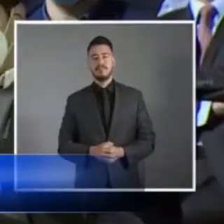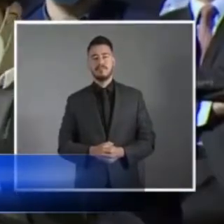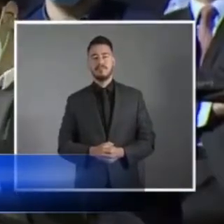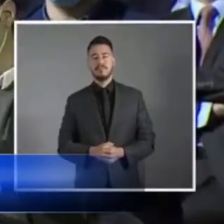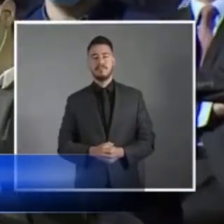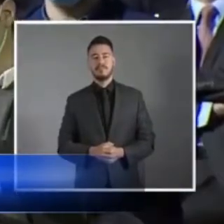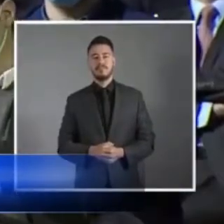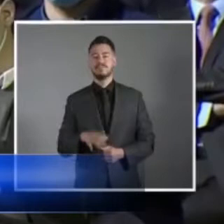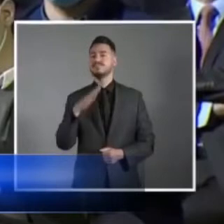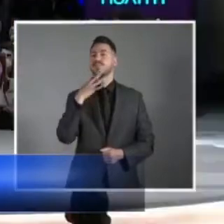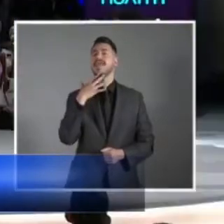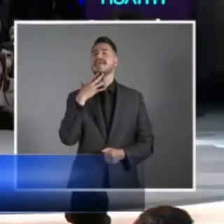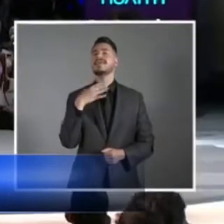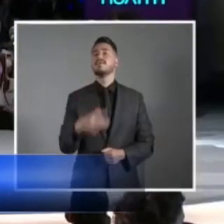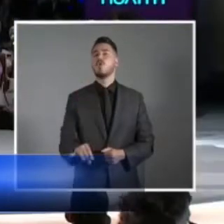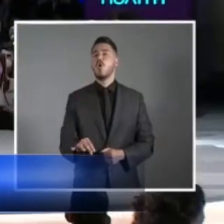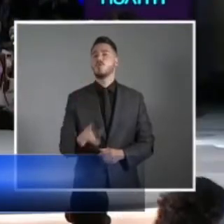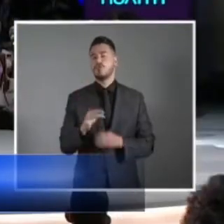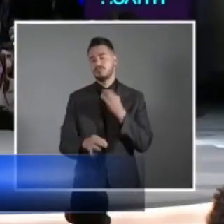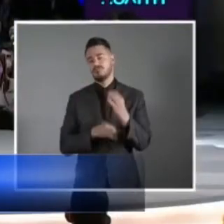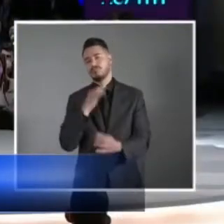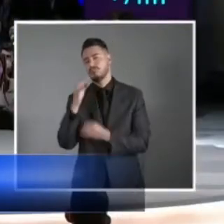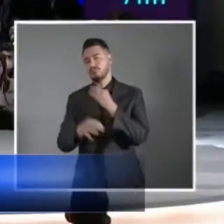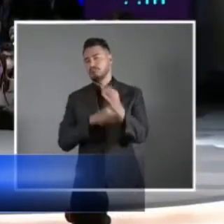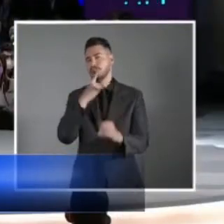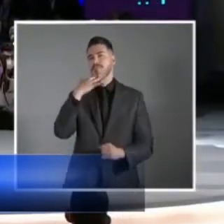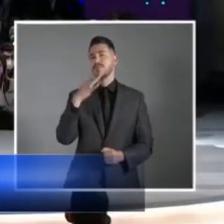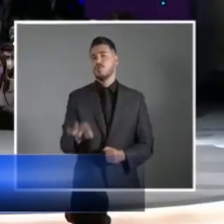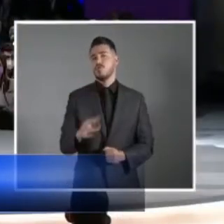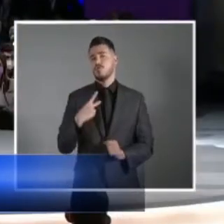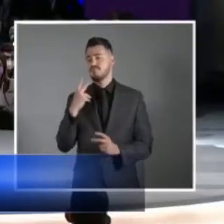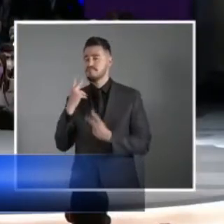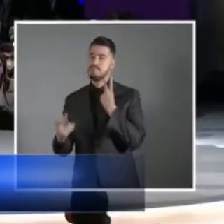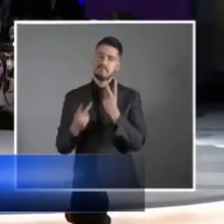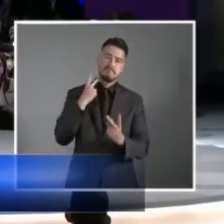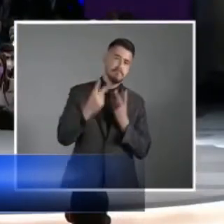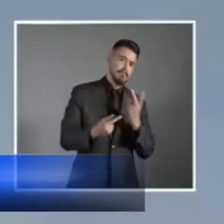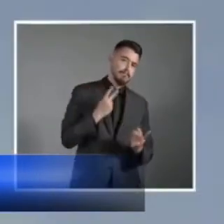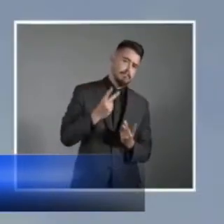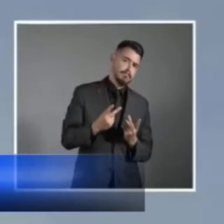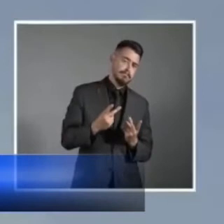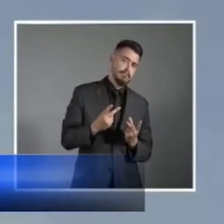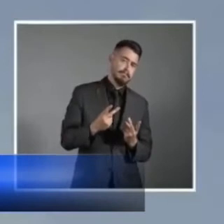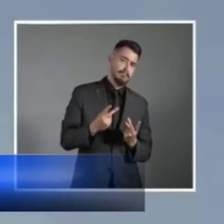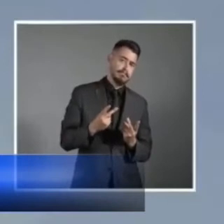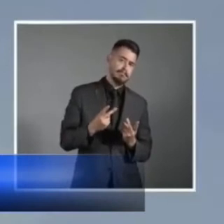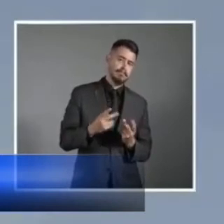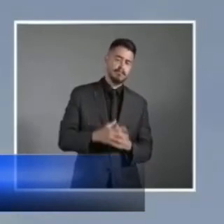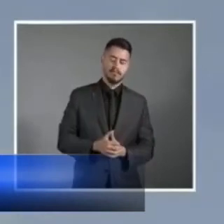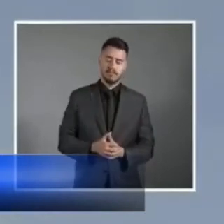Γιατί τα λέω όλα αυτά? Γιατί βλέπω γύρω μου ότι όπου μεταλλάχτηκαν,